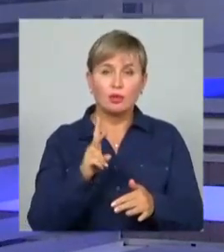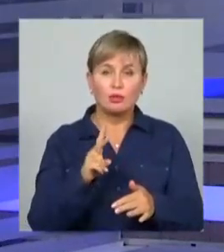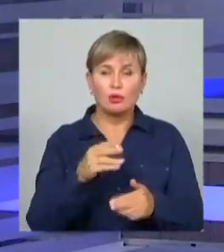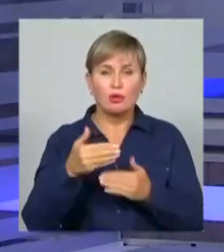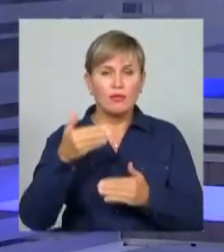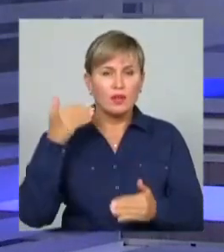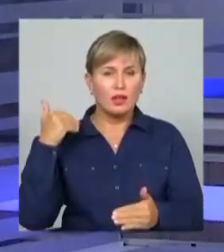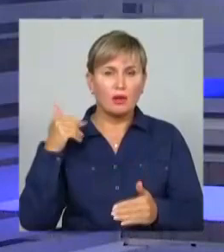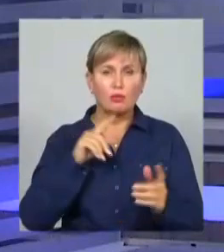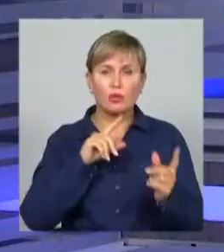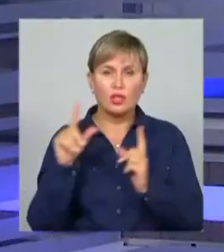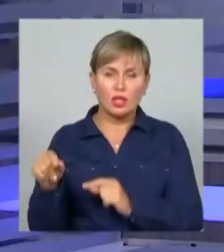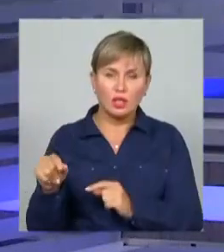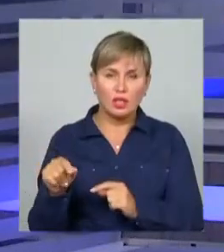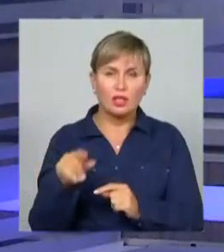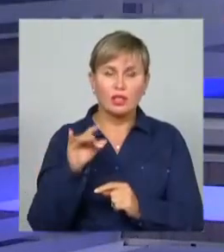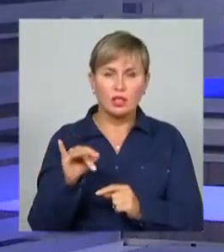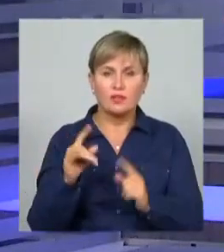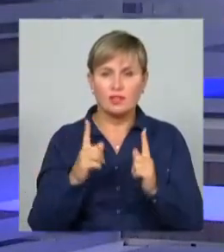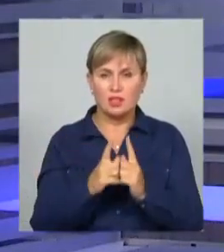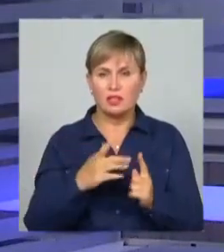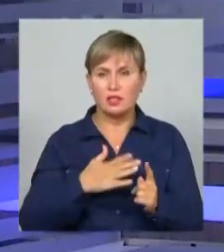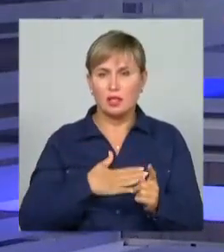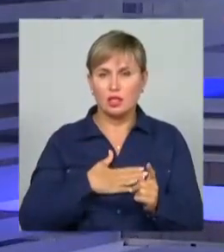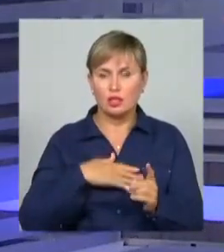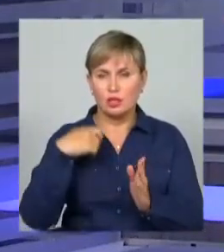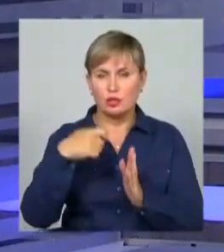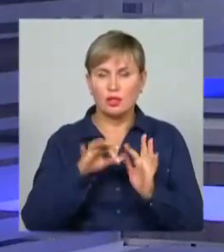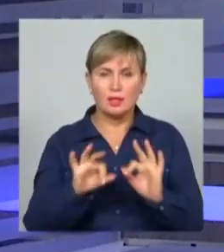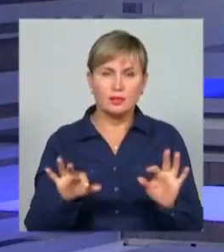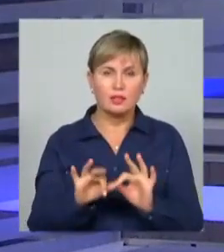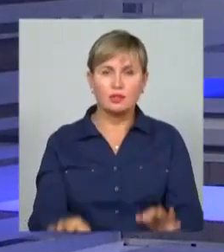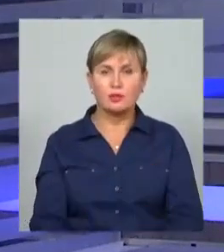века назад покинули историческую родину, встретились наши корреспонденты в регионе.